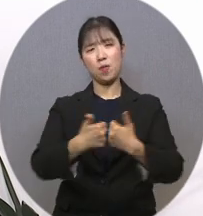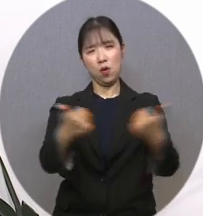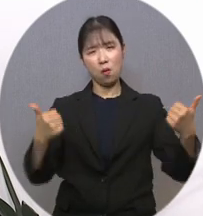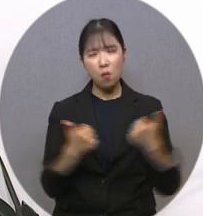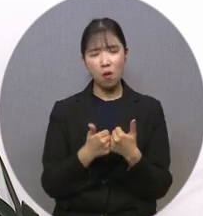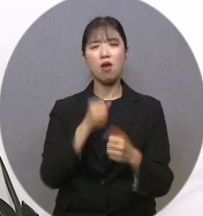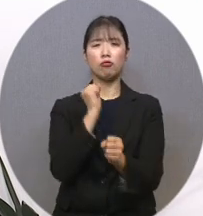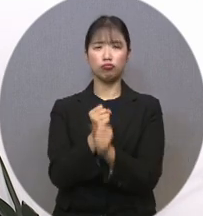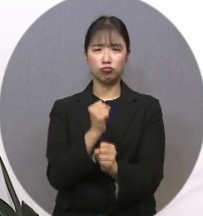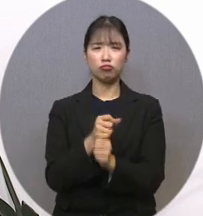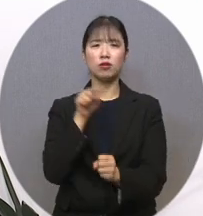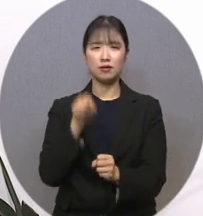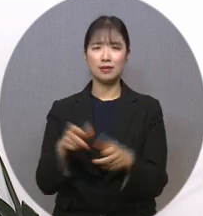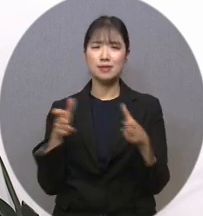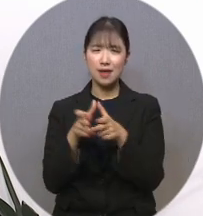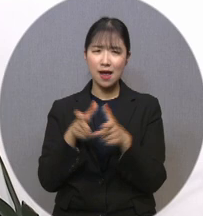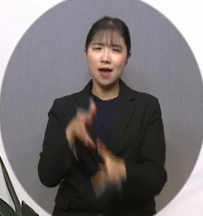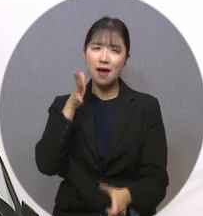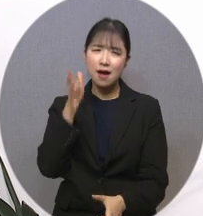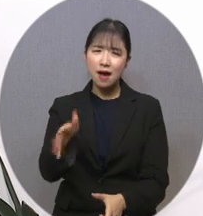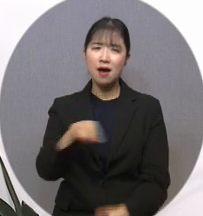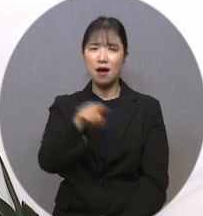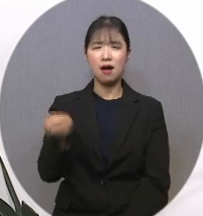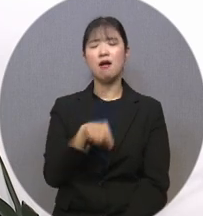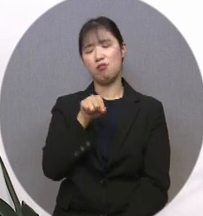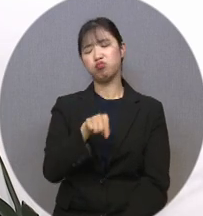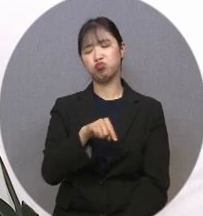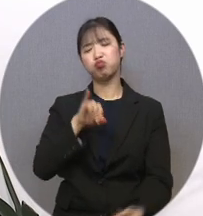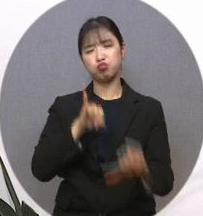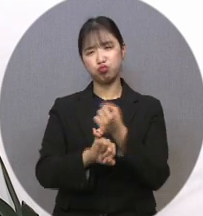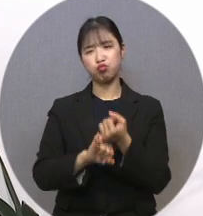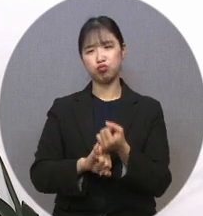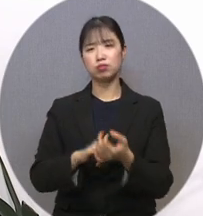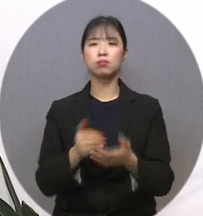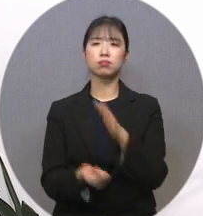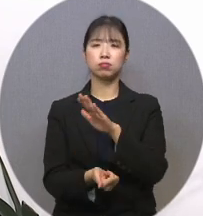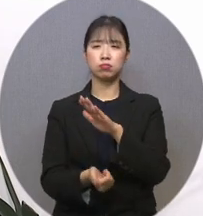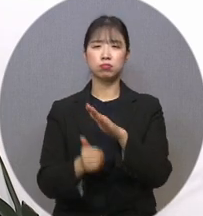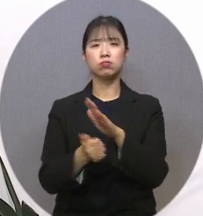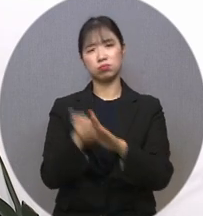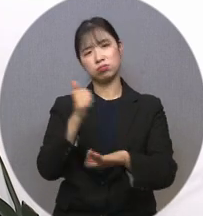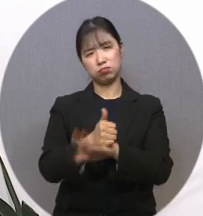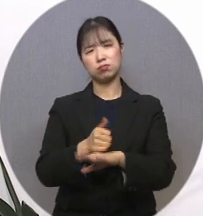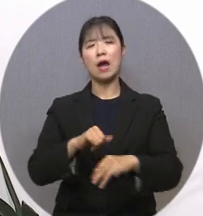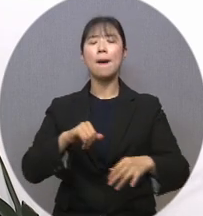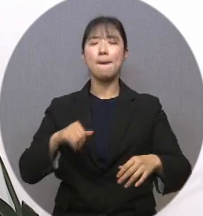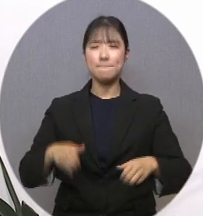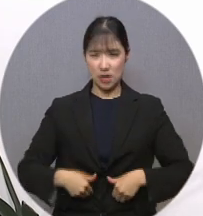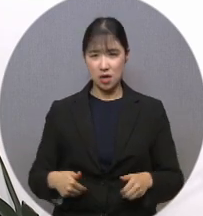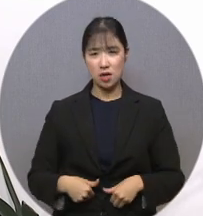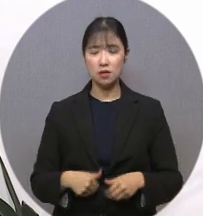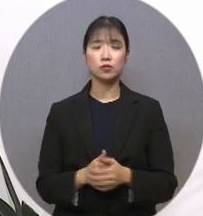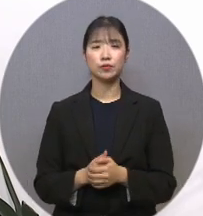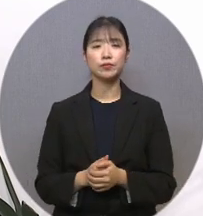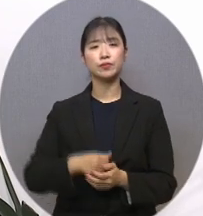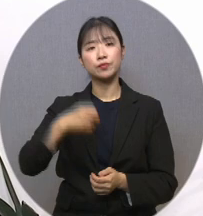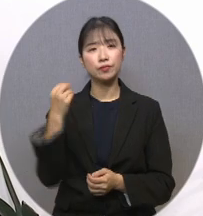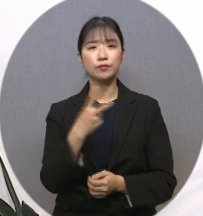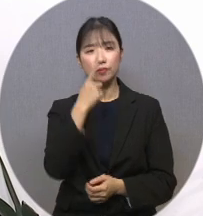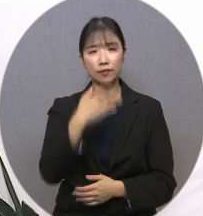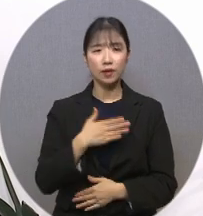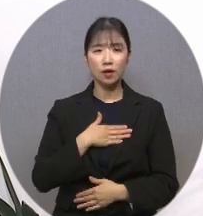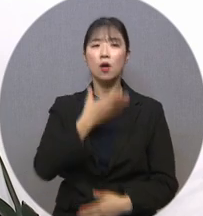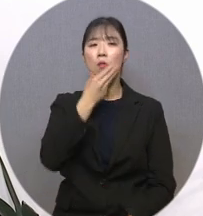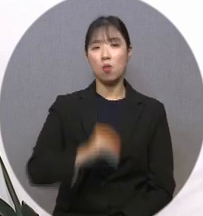당장의 장애원, 장애인계의 수건 과제이기도 합니다. 이거는 반드시 이뤄낼 것이고, 저는 이제